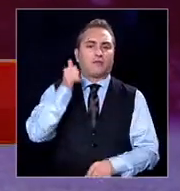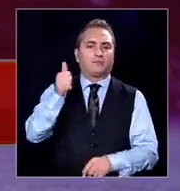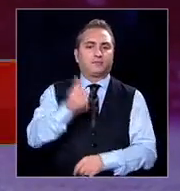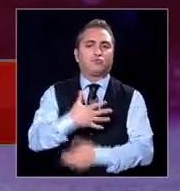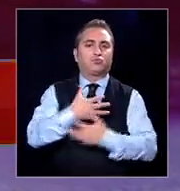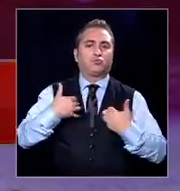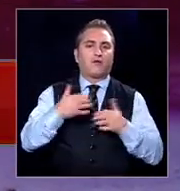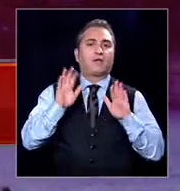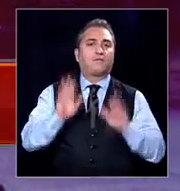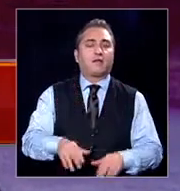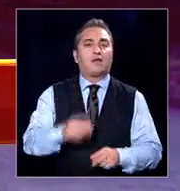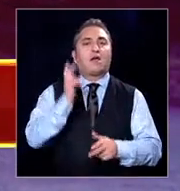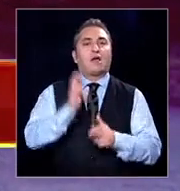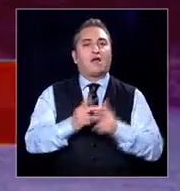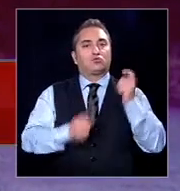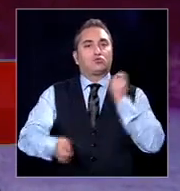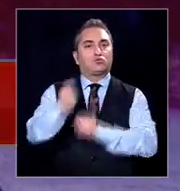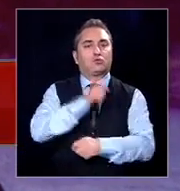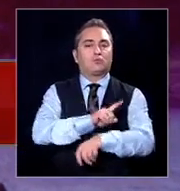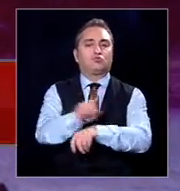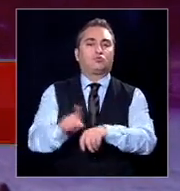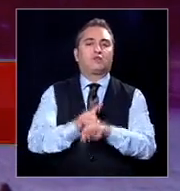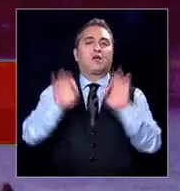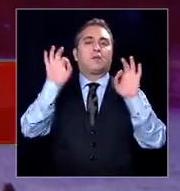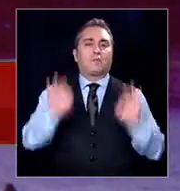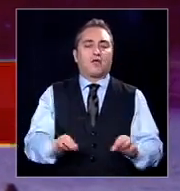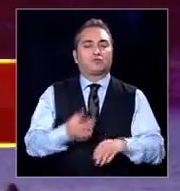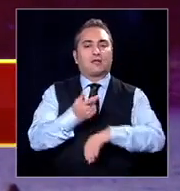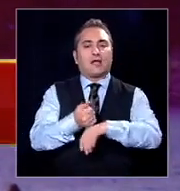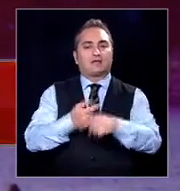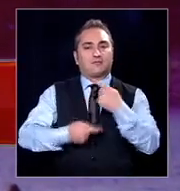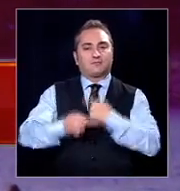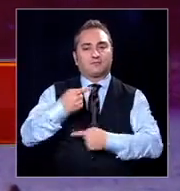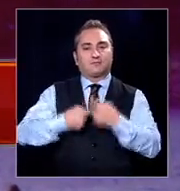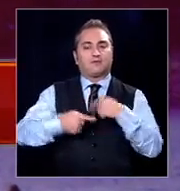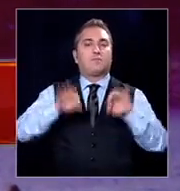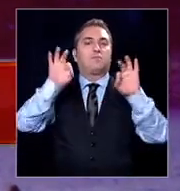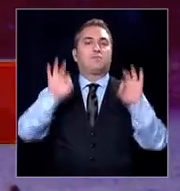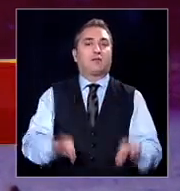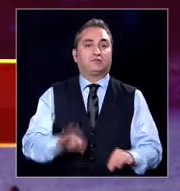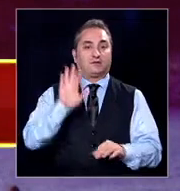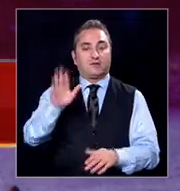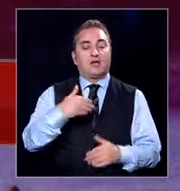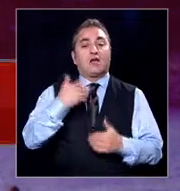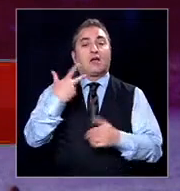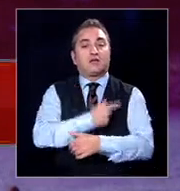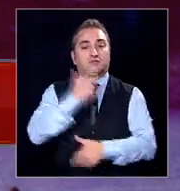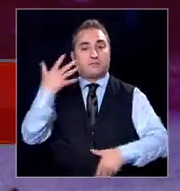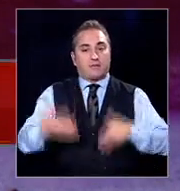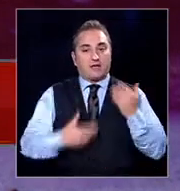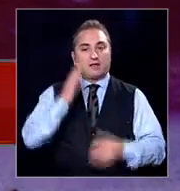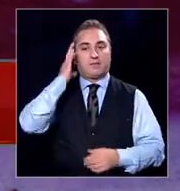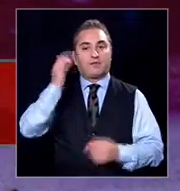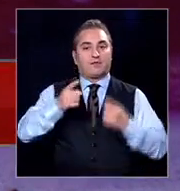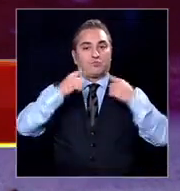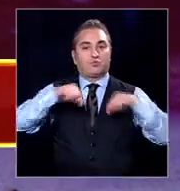onayı sürecinin başladığını söyledi. Aşılama için geri sayım sürerken aşıyla ilgili merak edilenlere de bilim kurulu